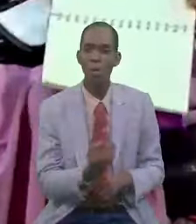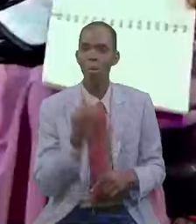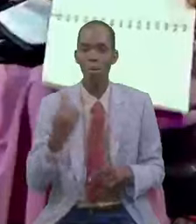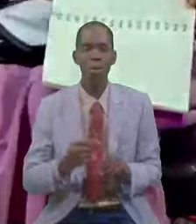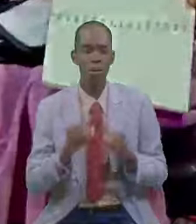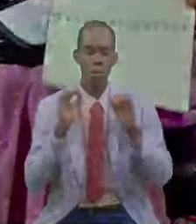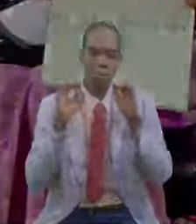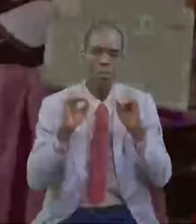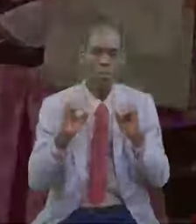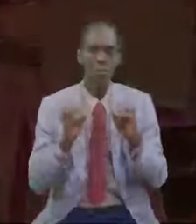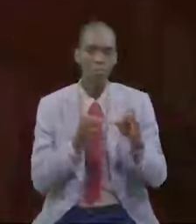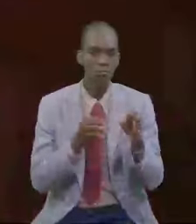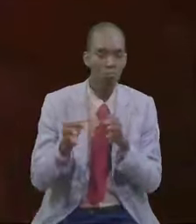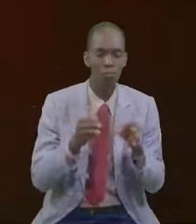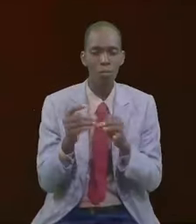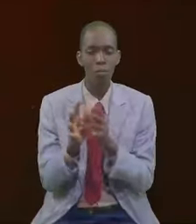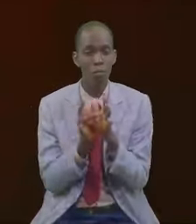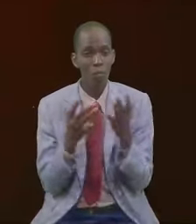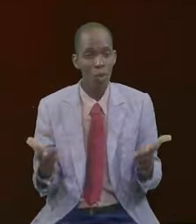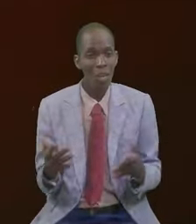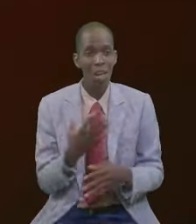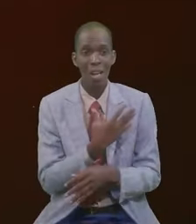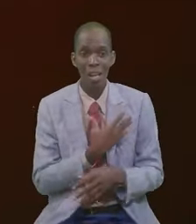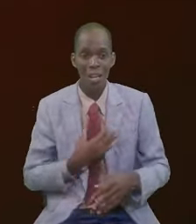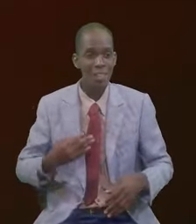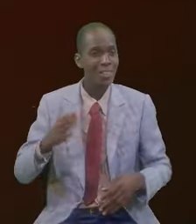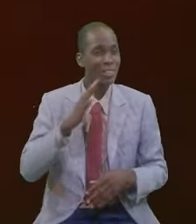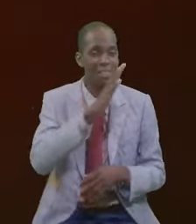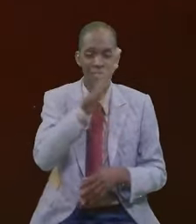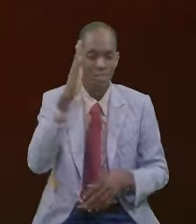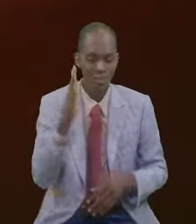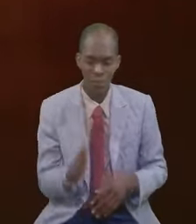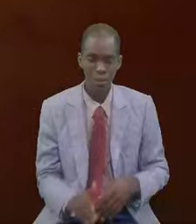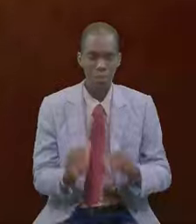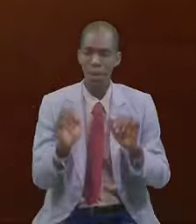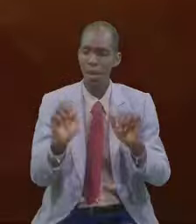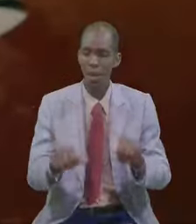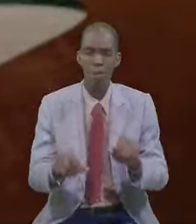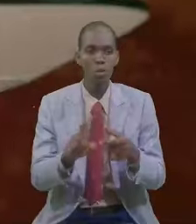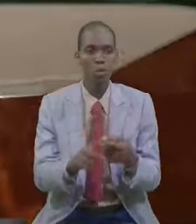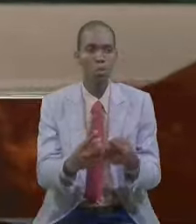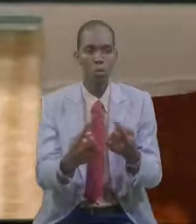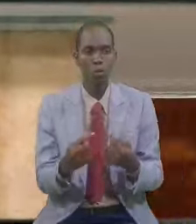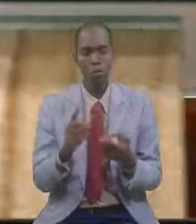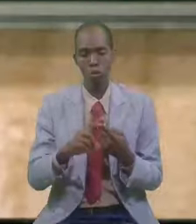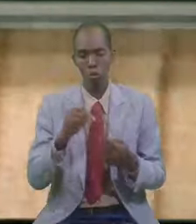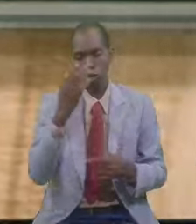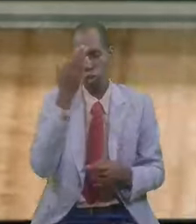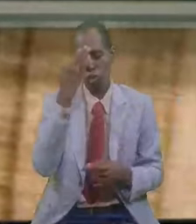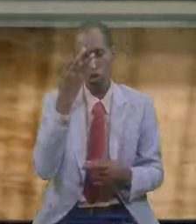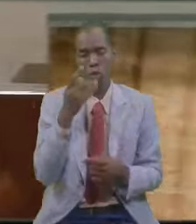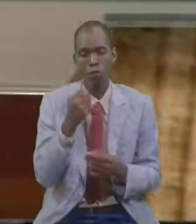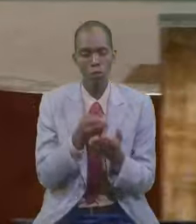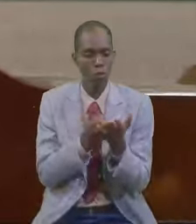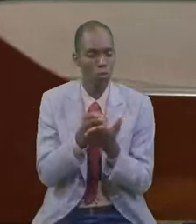toujours des doctrines, apprenant toujours et ne pouvant jamais arriver à la connaissance de la vérité.